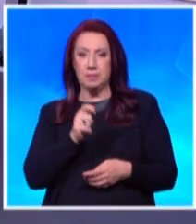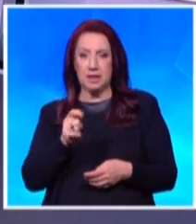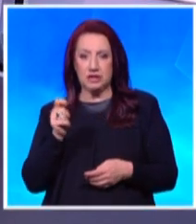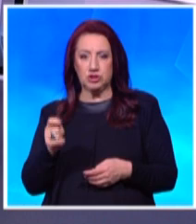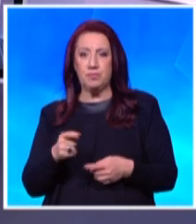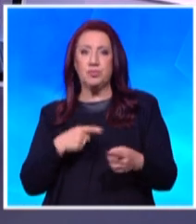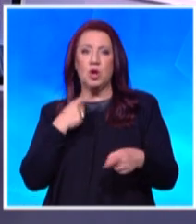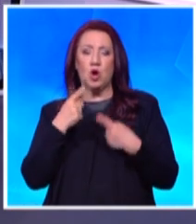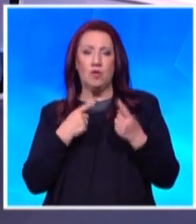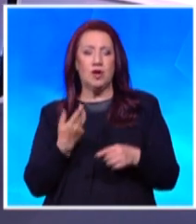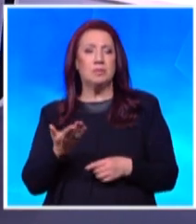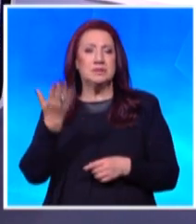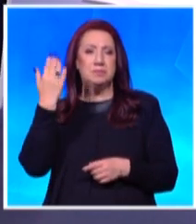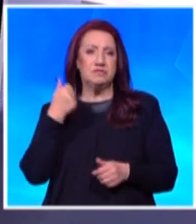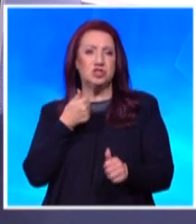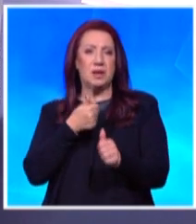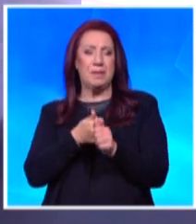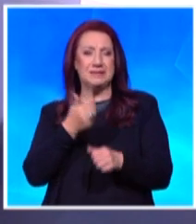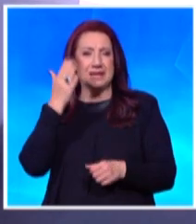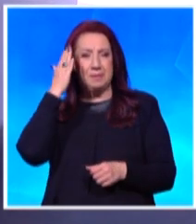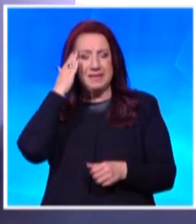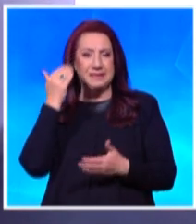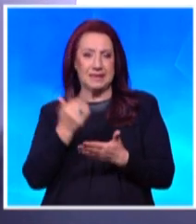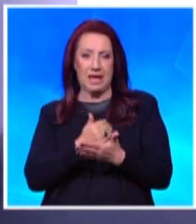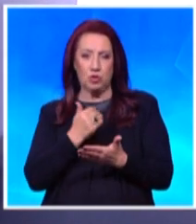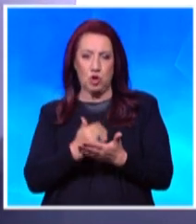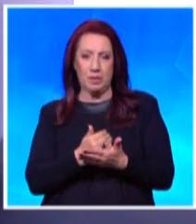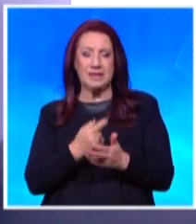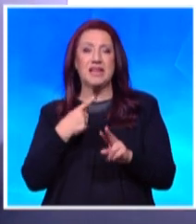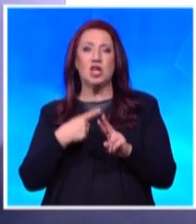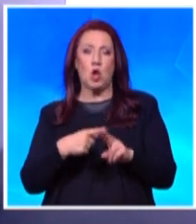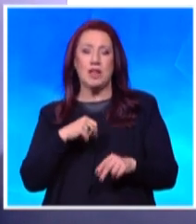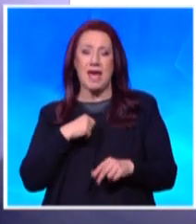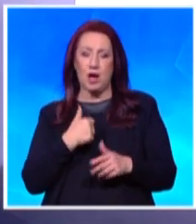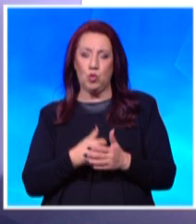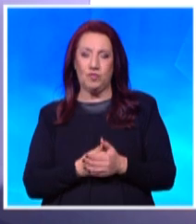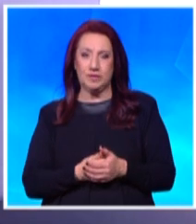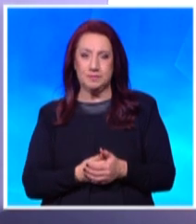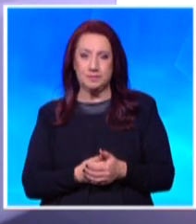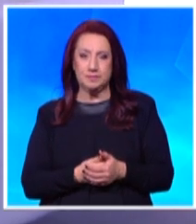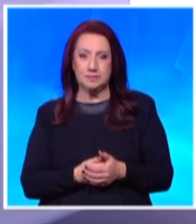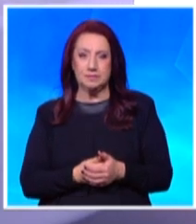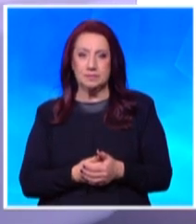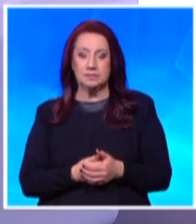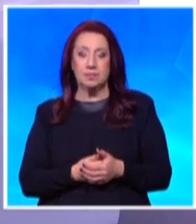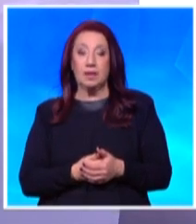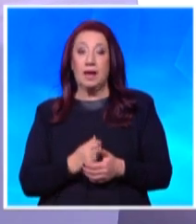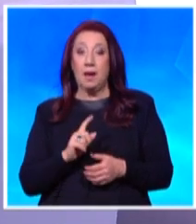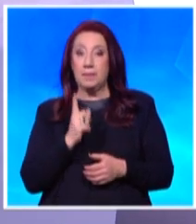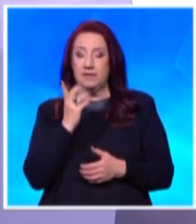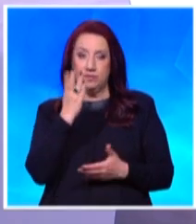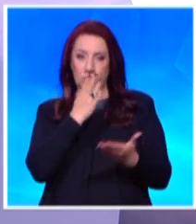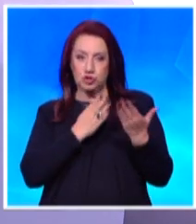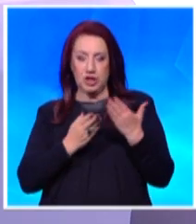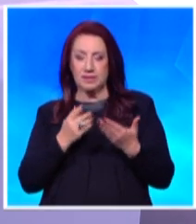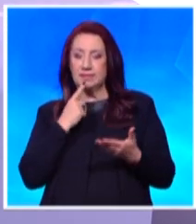анализатор и бив заместник министър на икономиката Никола Янков. Добър вечер и добре дошли. Здравейте. На първо четене беше одобрено още едно